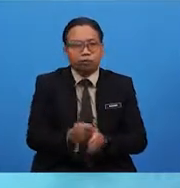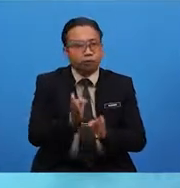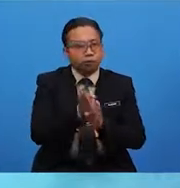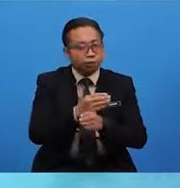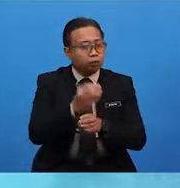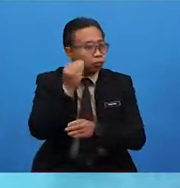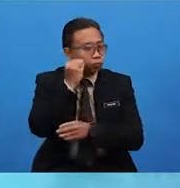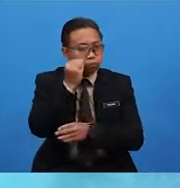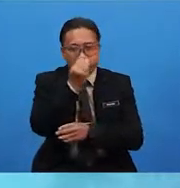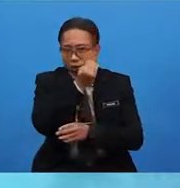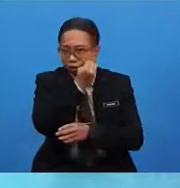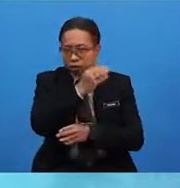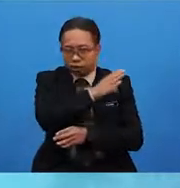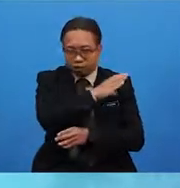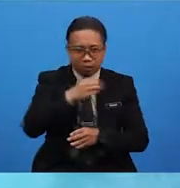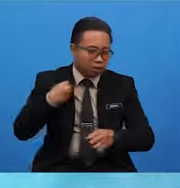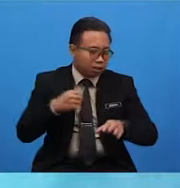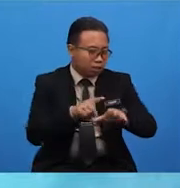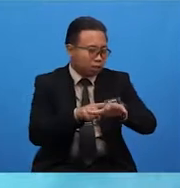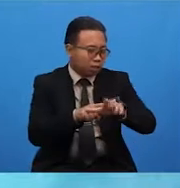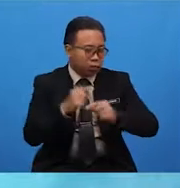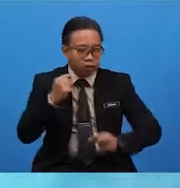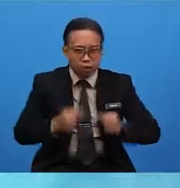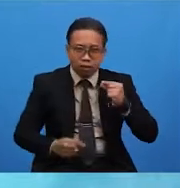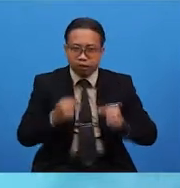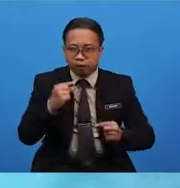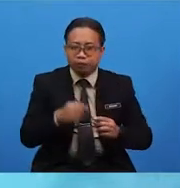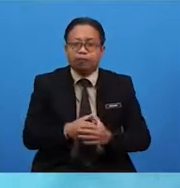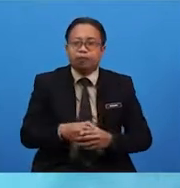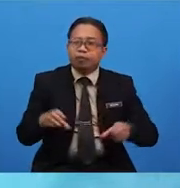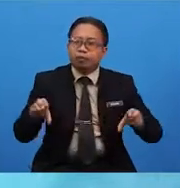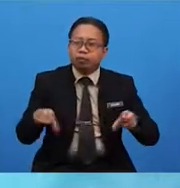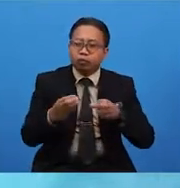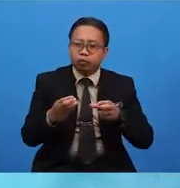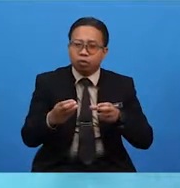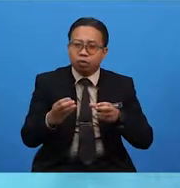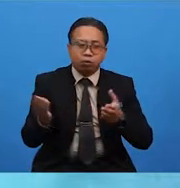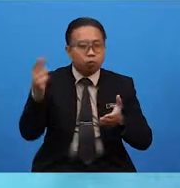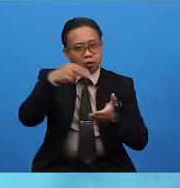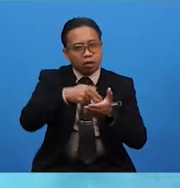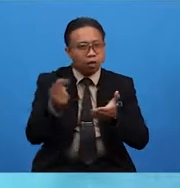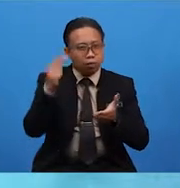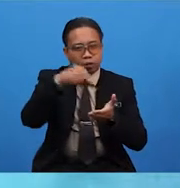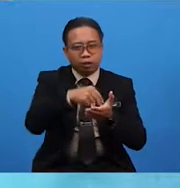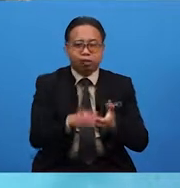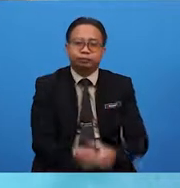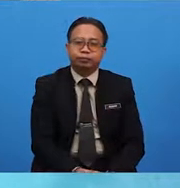kelopak bunga dan daun yang digayakan serta dihasilkan secara berulang-ulang